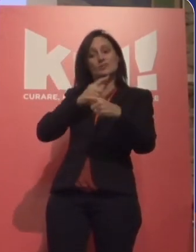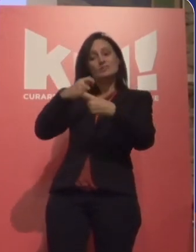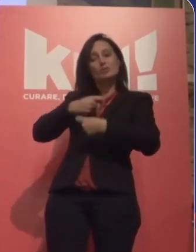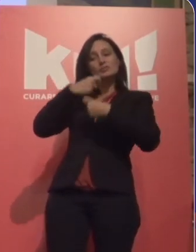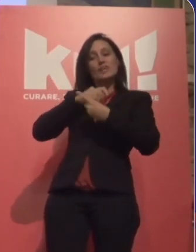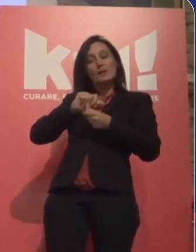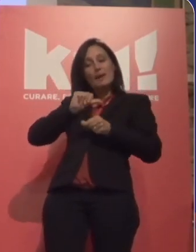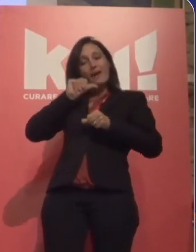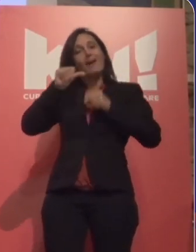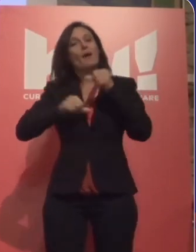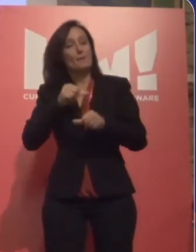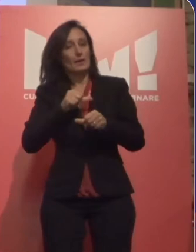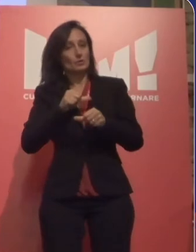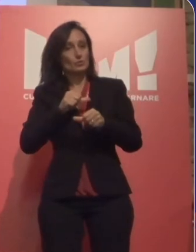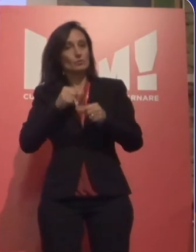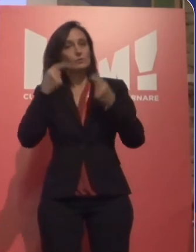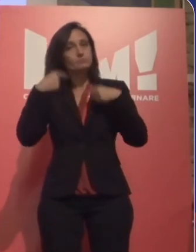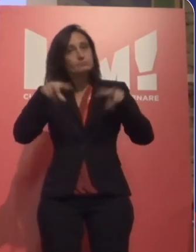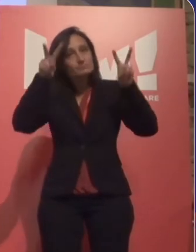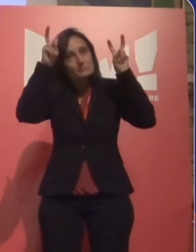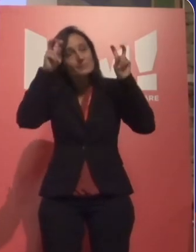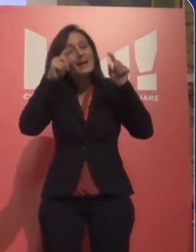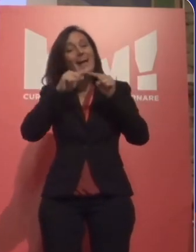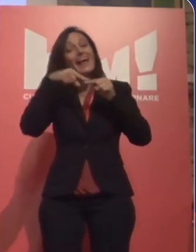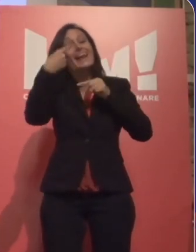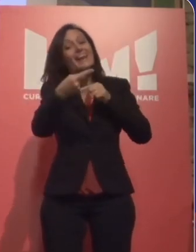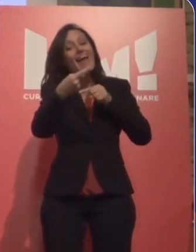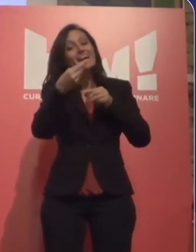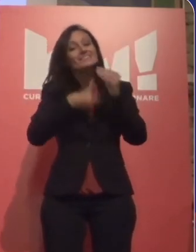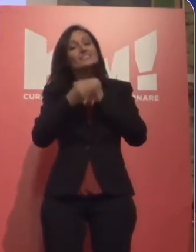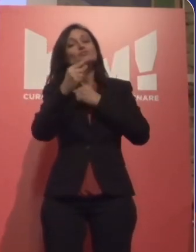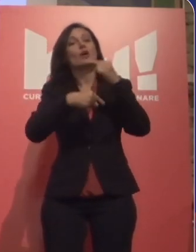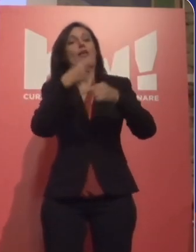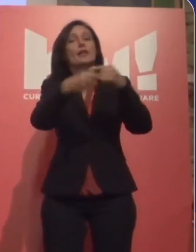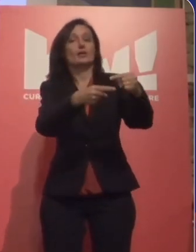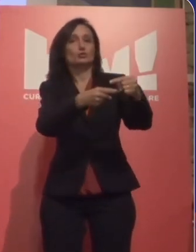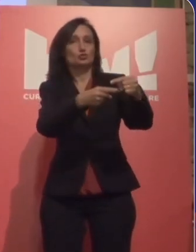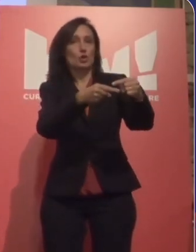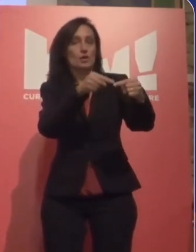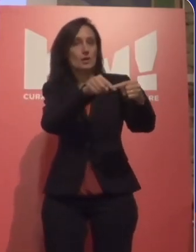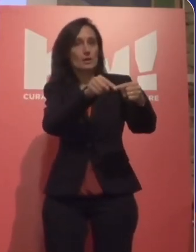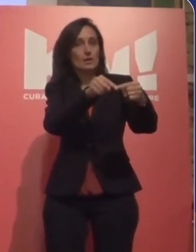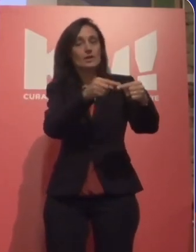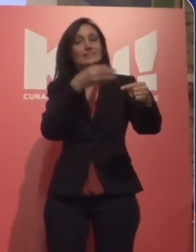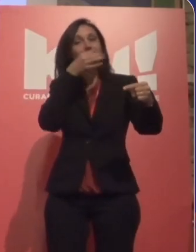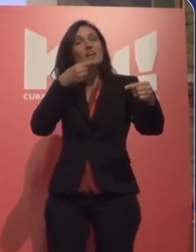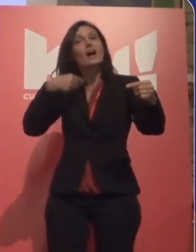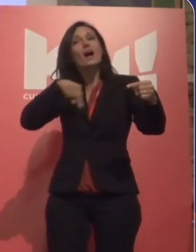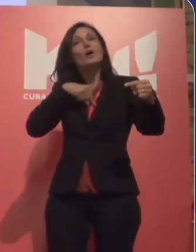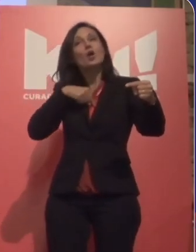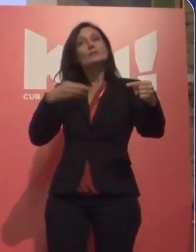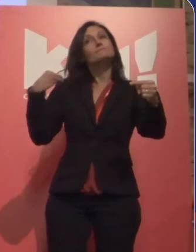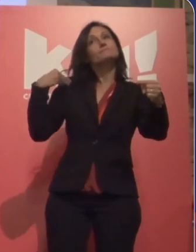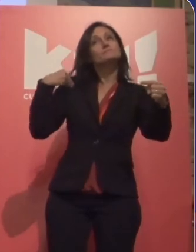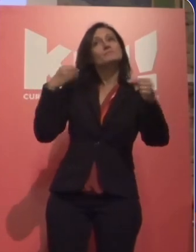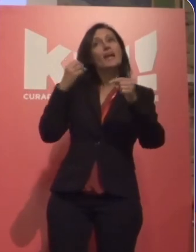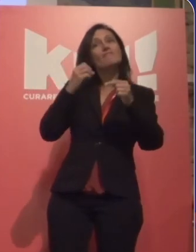perché siamo chiamati a un grande sforzo di nuova e profonda immaginazione